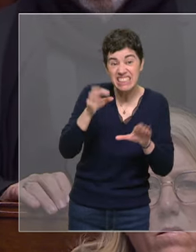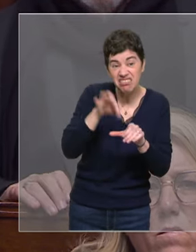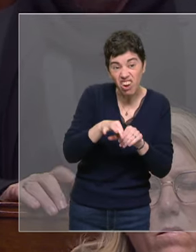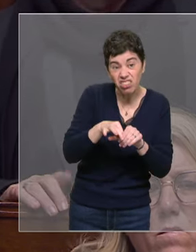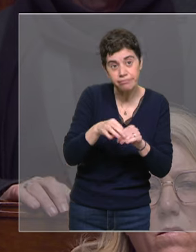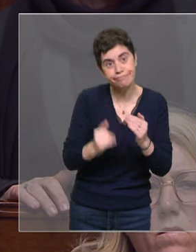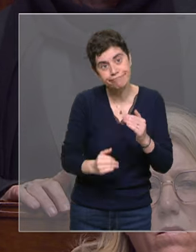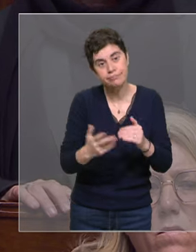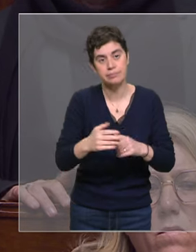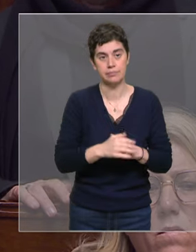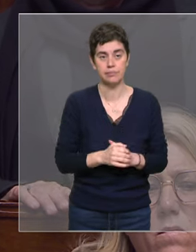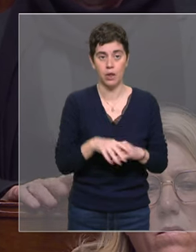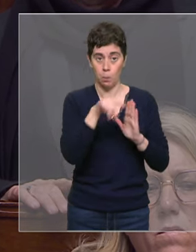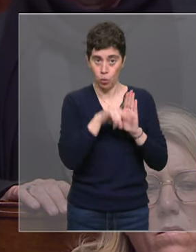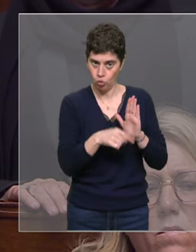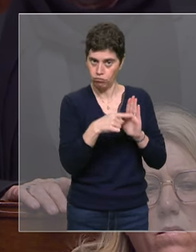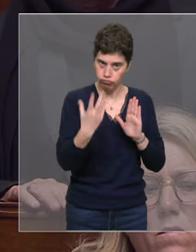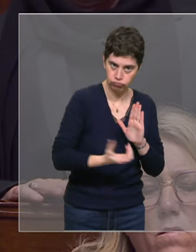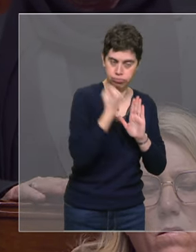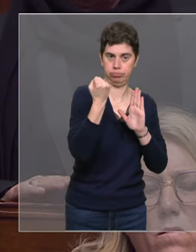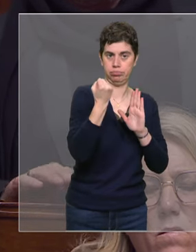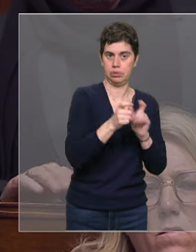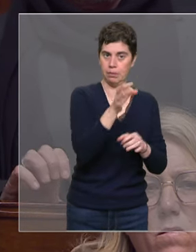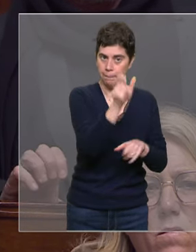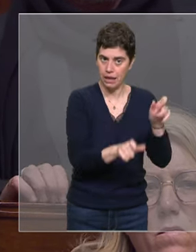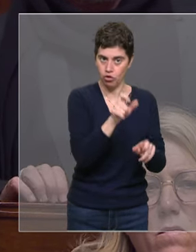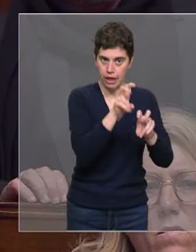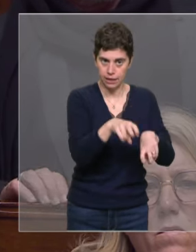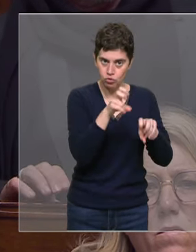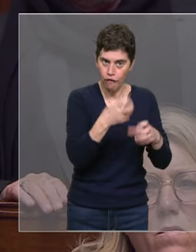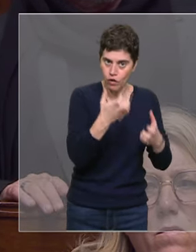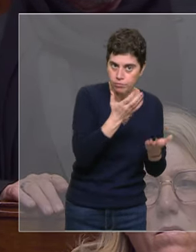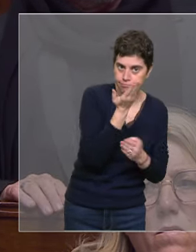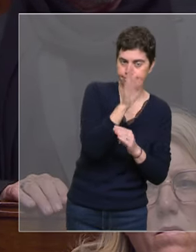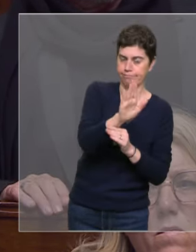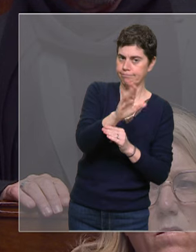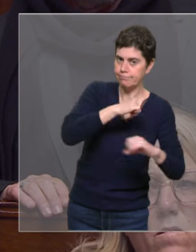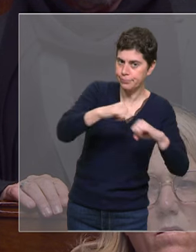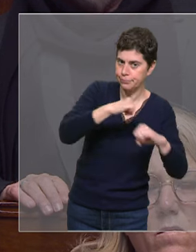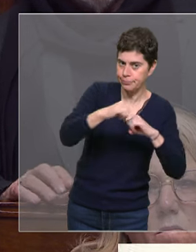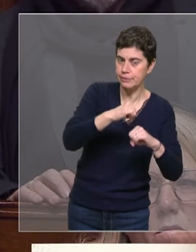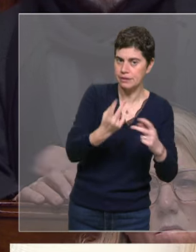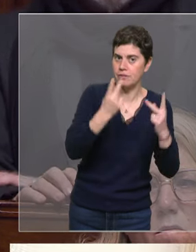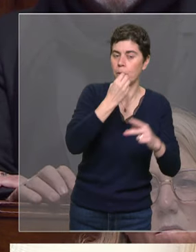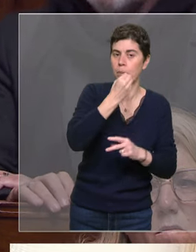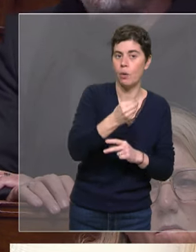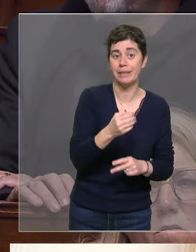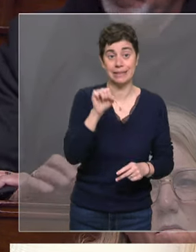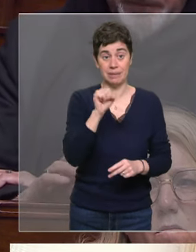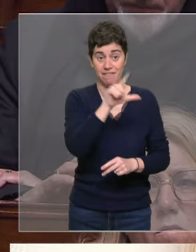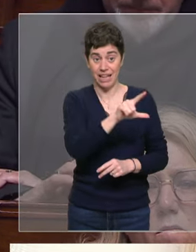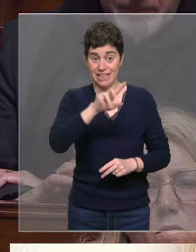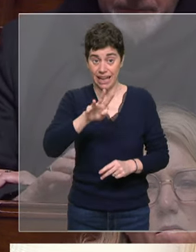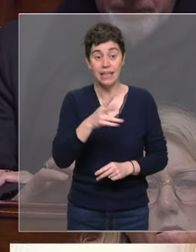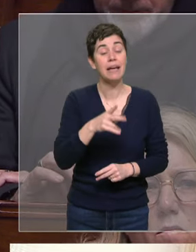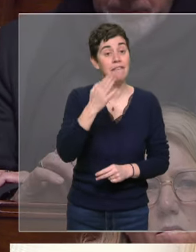Ces mesures ont été reprises et portées par le monde agricole. Leurs actions ont payé. Ce samedi 24 février, c'est le